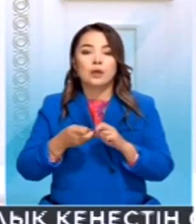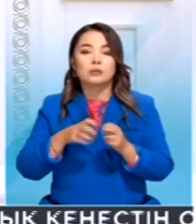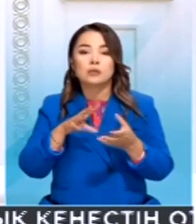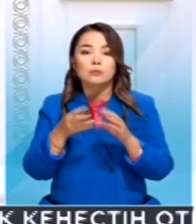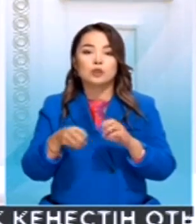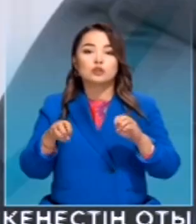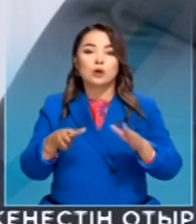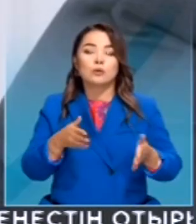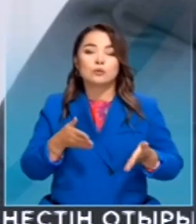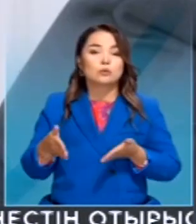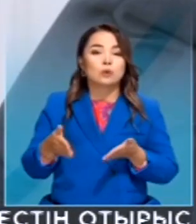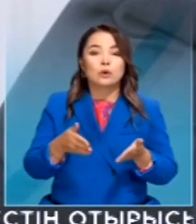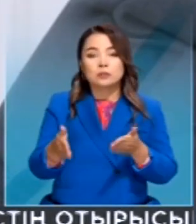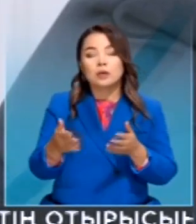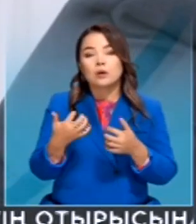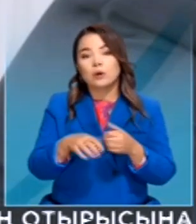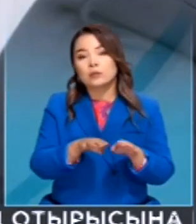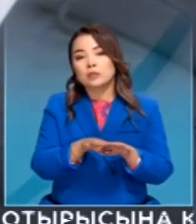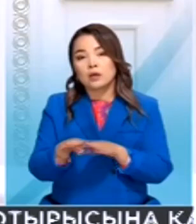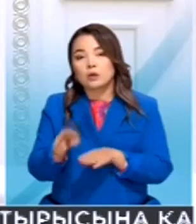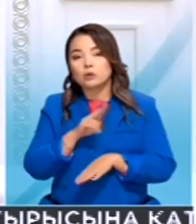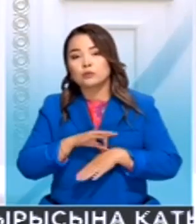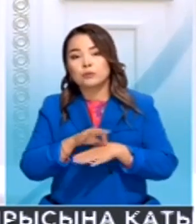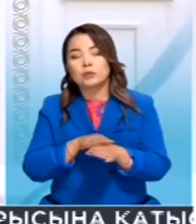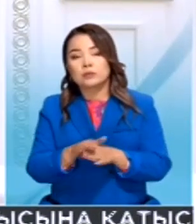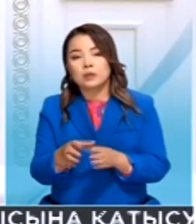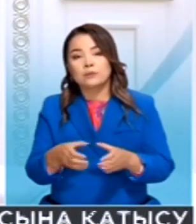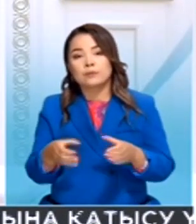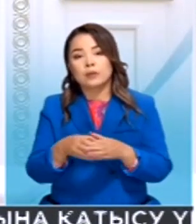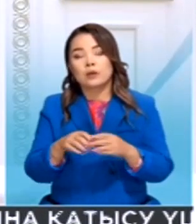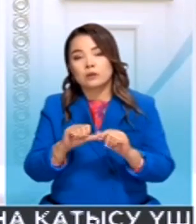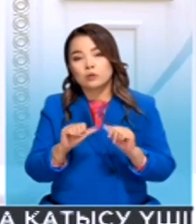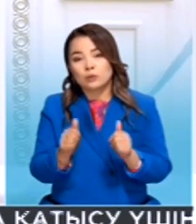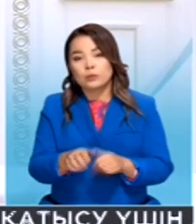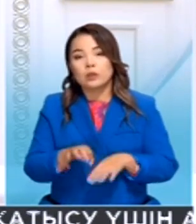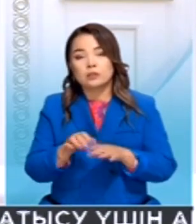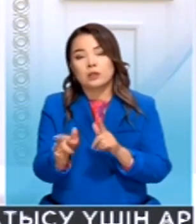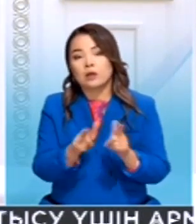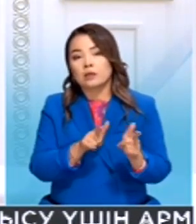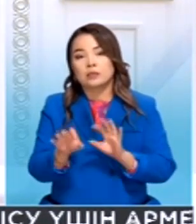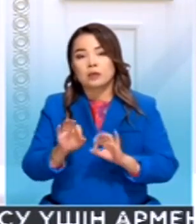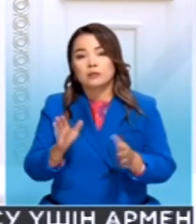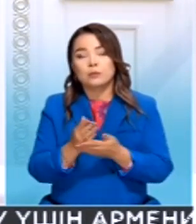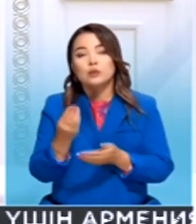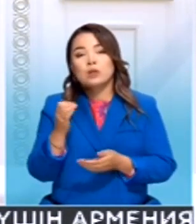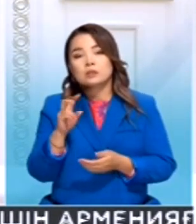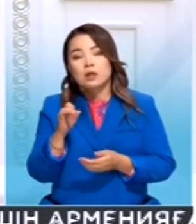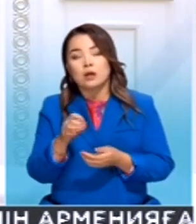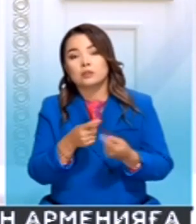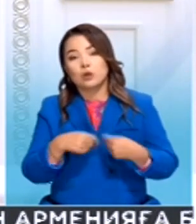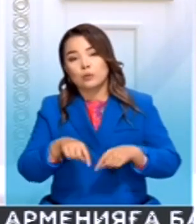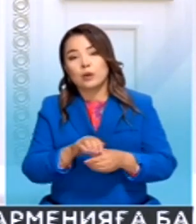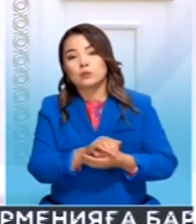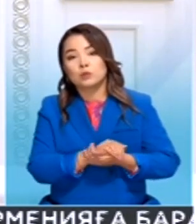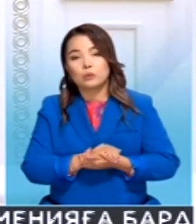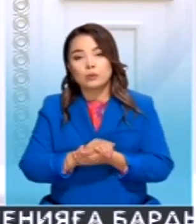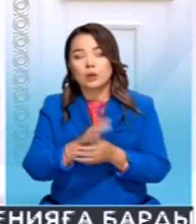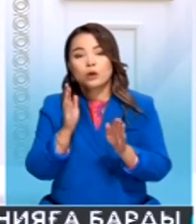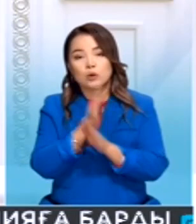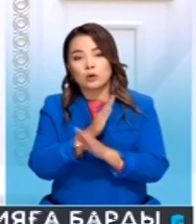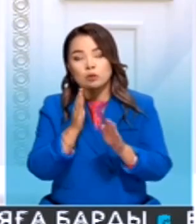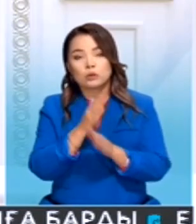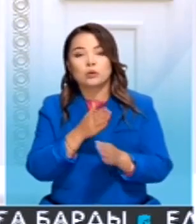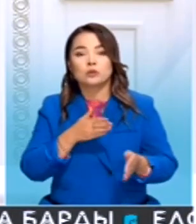проблеманы шешу жолындағы ортақ күш жігерді ұйымдастыруға дайын екенін білдірді. Шанхай ынтымақтастық ұйымының экология жылын